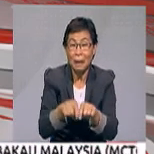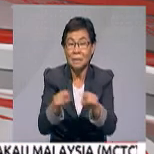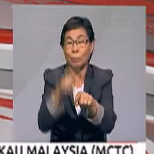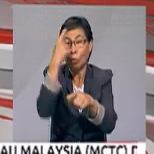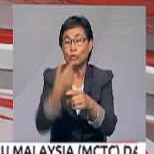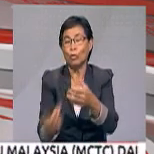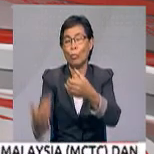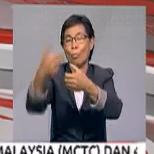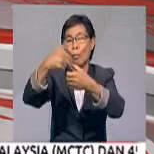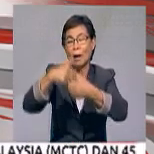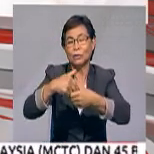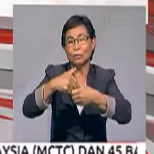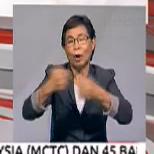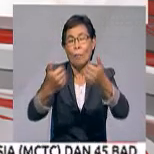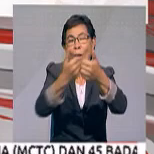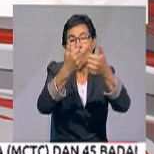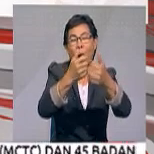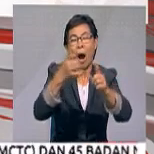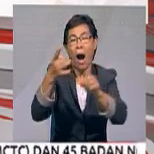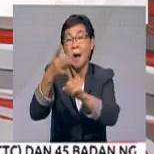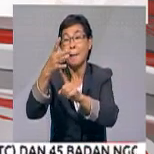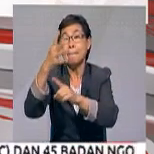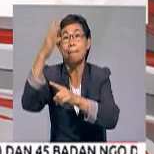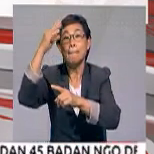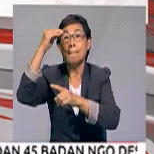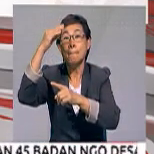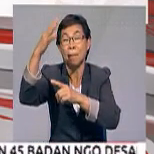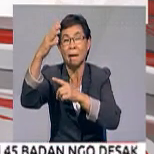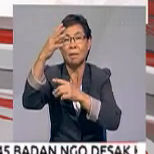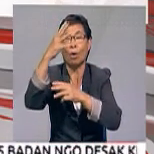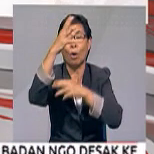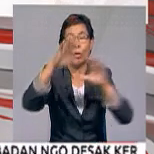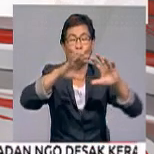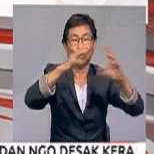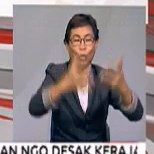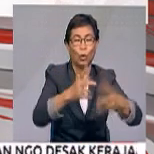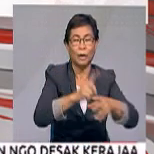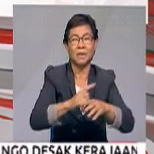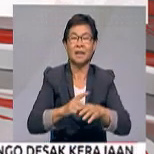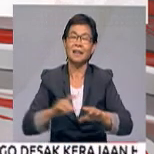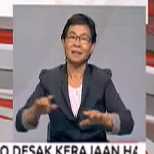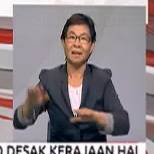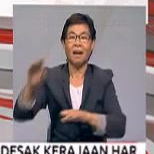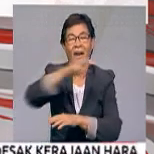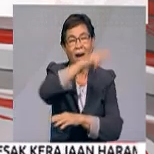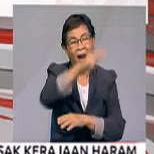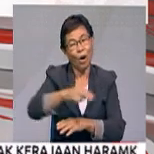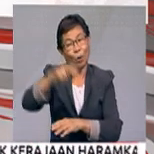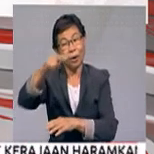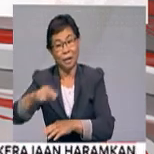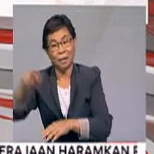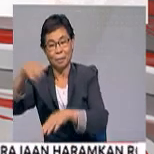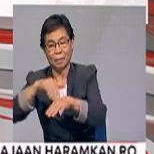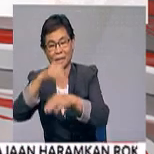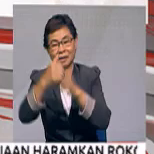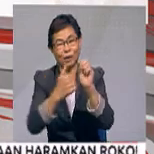tiket otomatik ke kejohanan Ironman Dunia di Kailua Kona, Hawaii 2020.